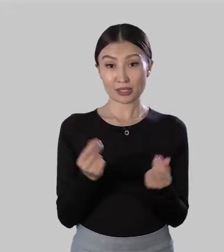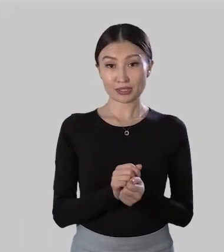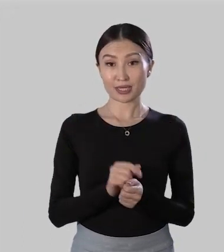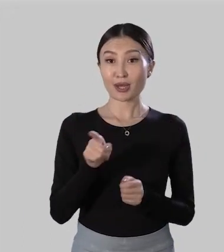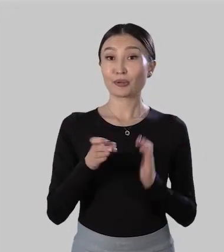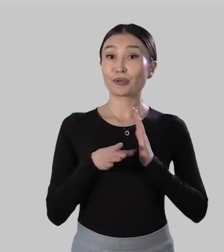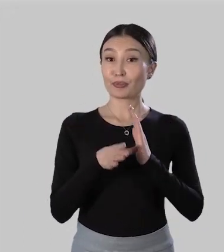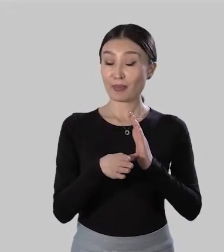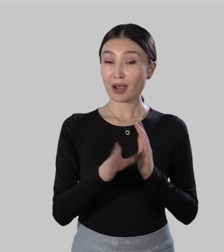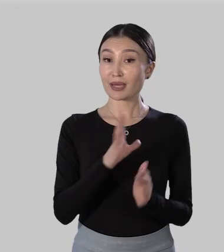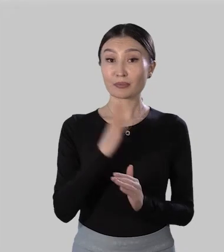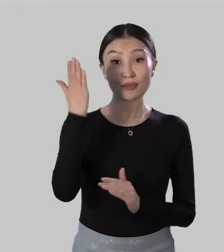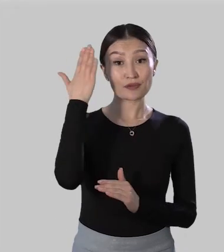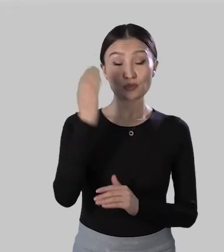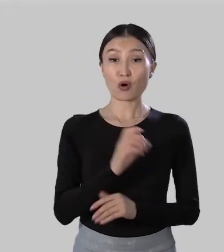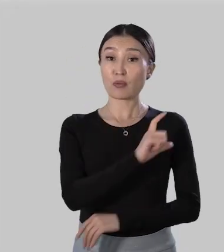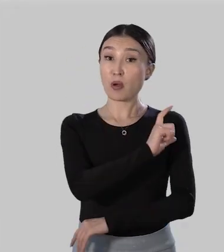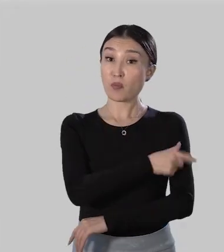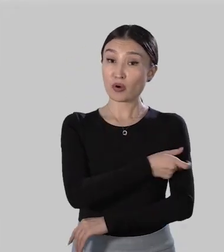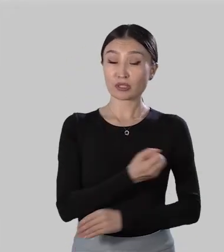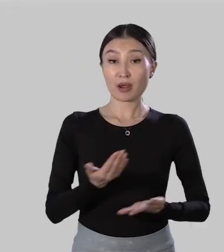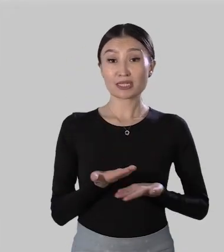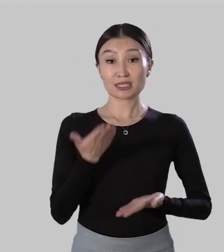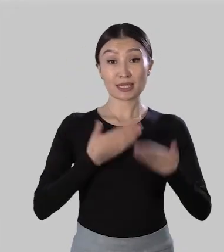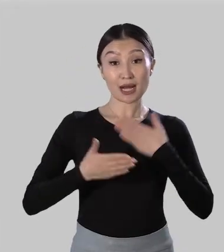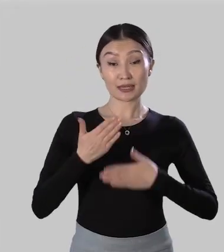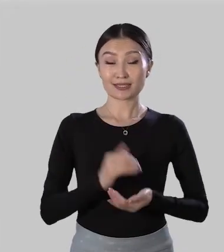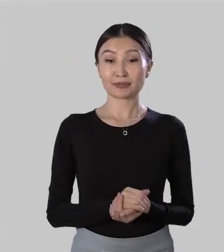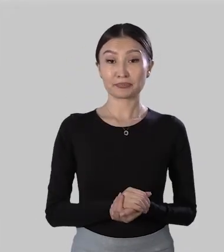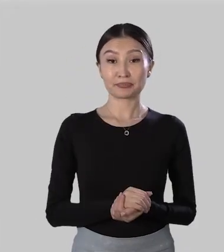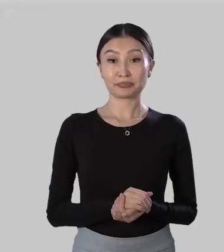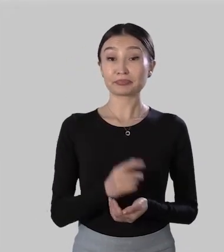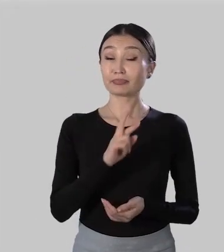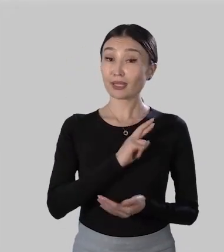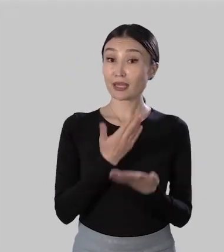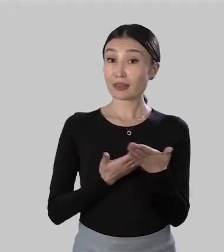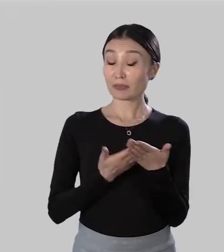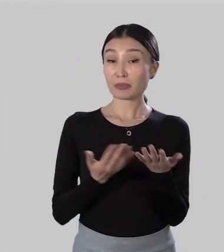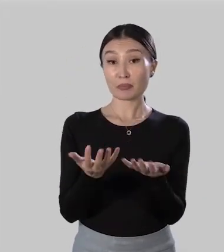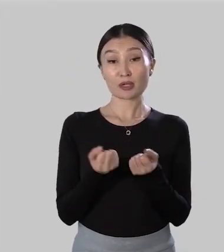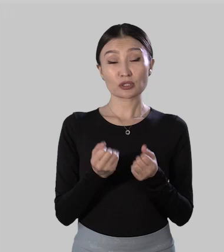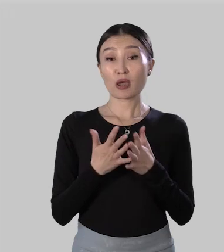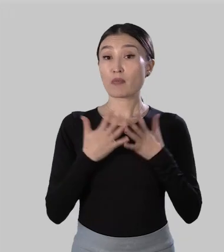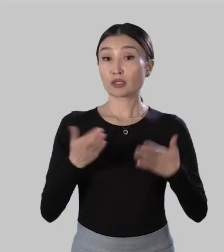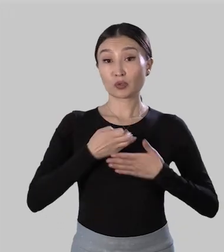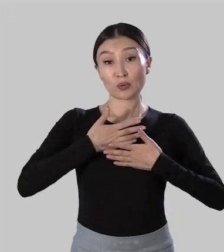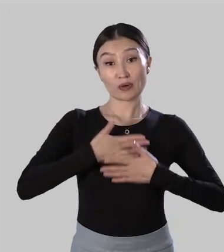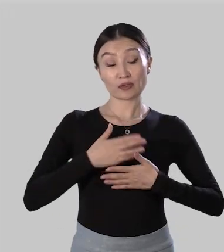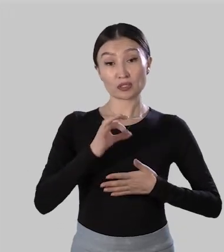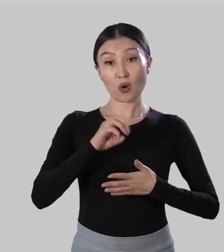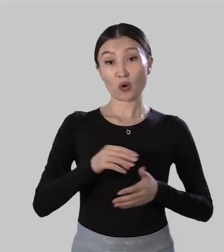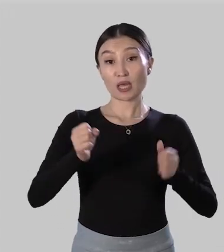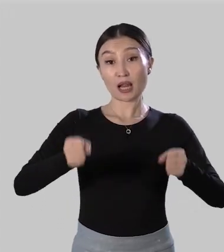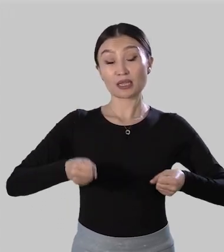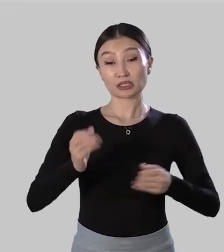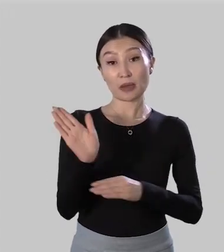вещь. Он помогает быть веселым, бодрым и жизнерадостным. Я, например, получаю огромное удовольствие